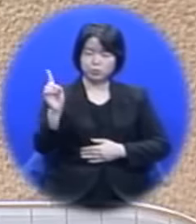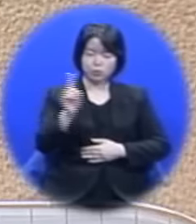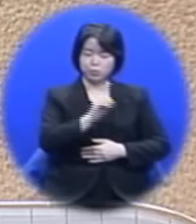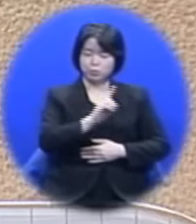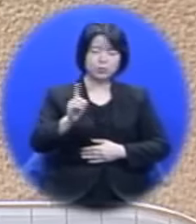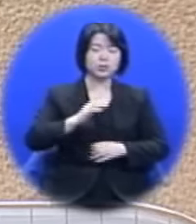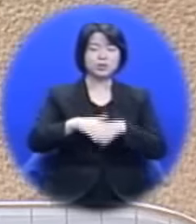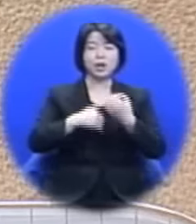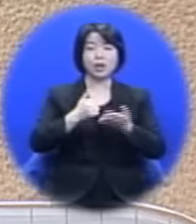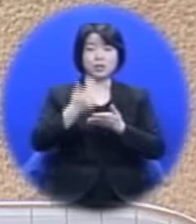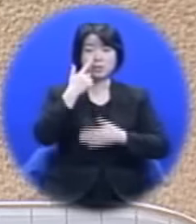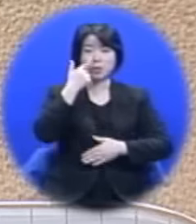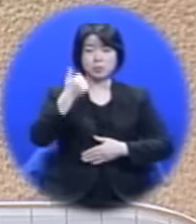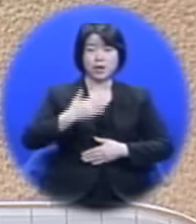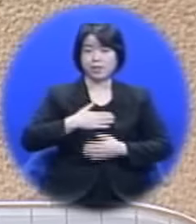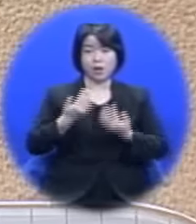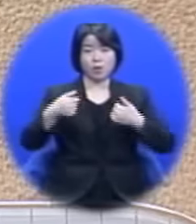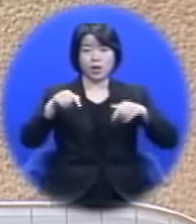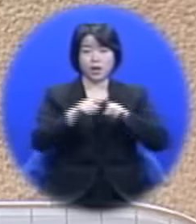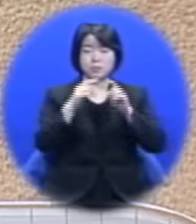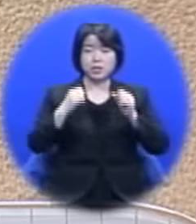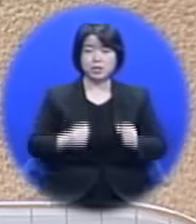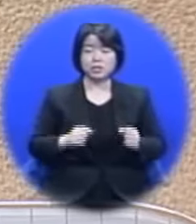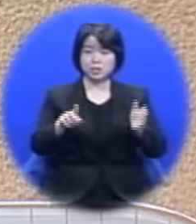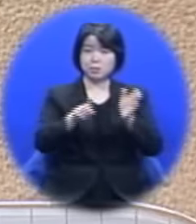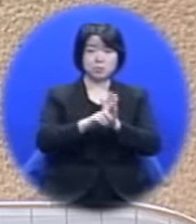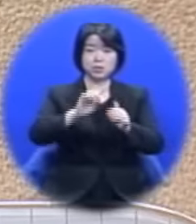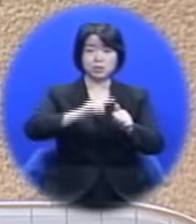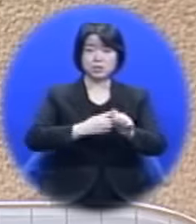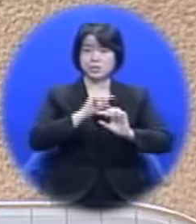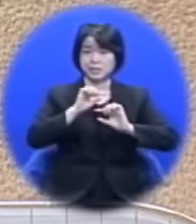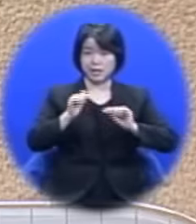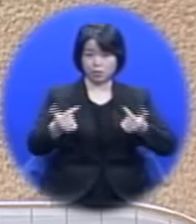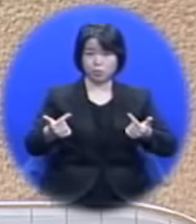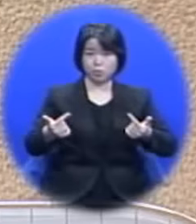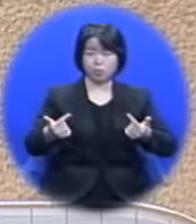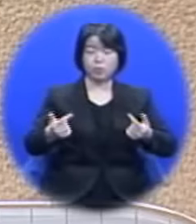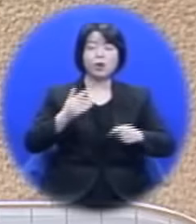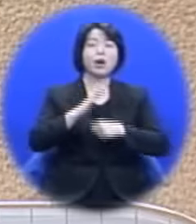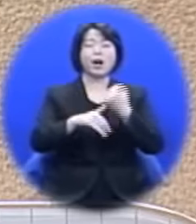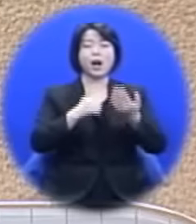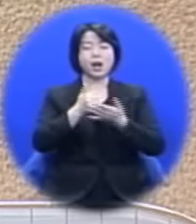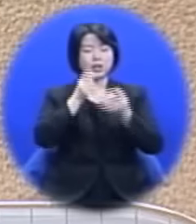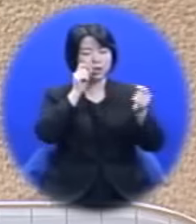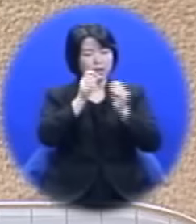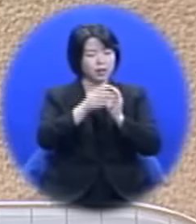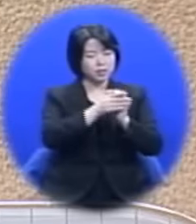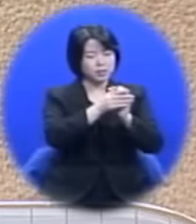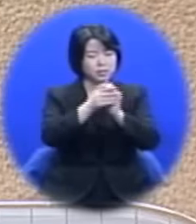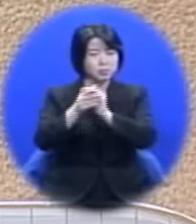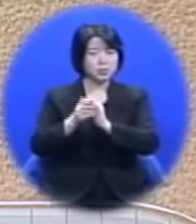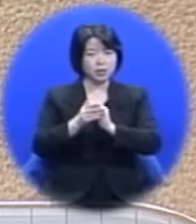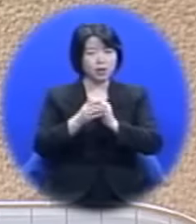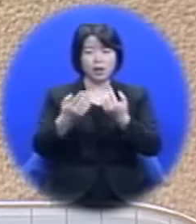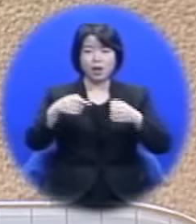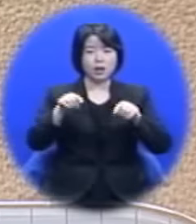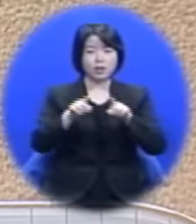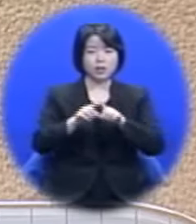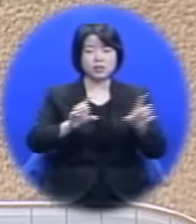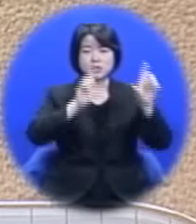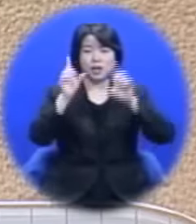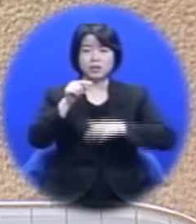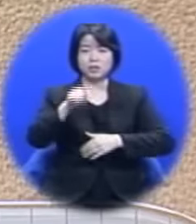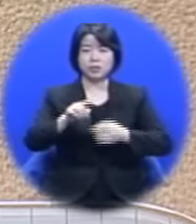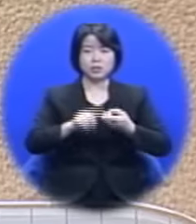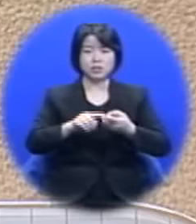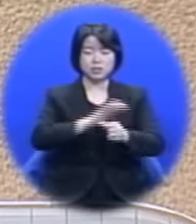하나님 아버지가 나와 함께 계시는게 믿어지지도 않고 하나님과 그렇게 친밀하게 동 함께 사는 것에 대해서